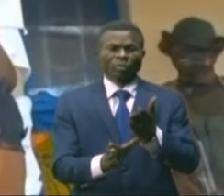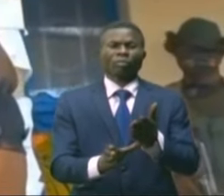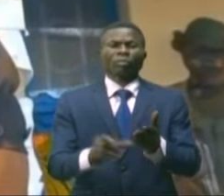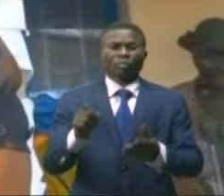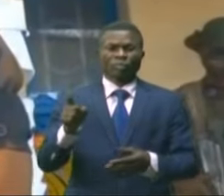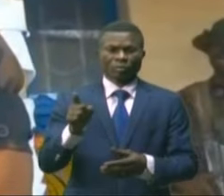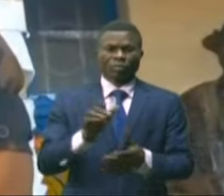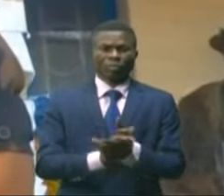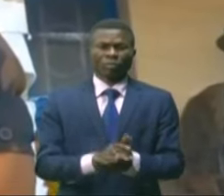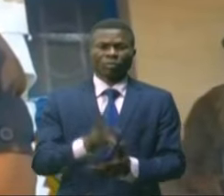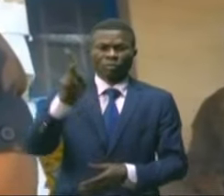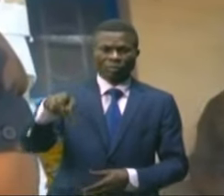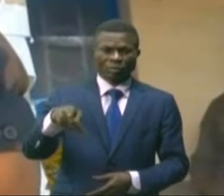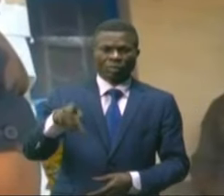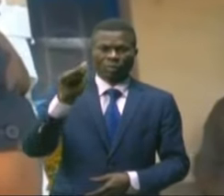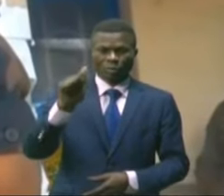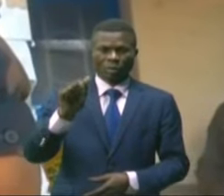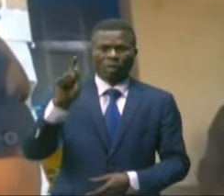Tchakaï Aoua II,